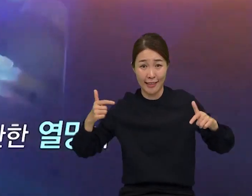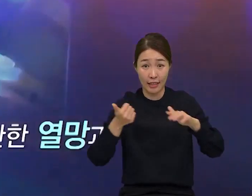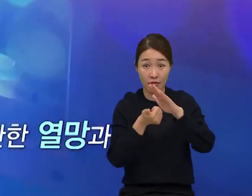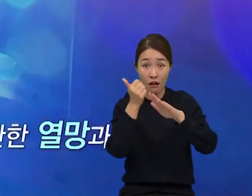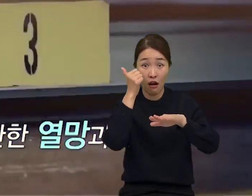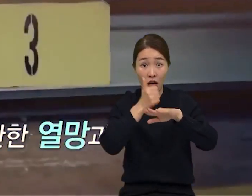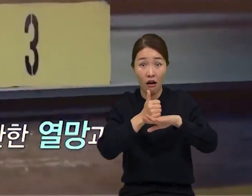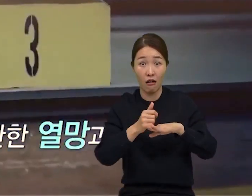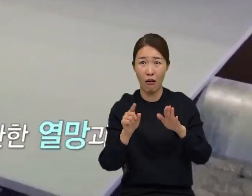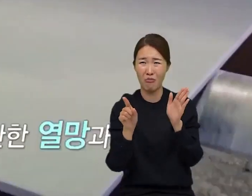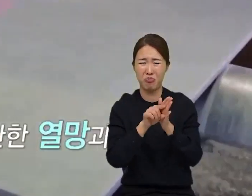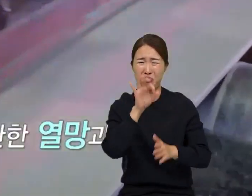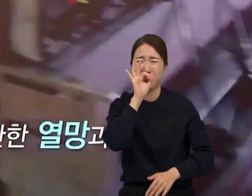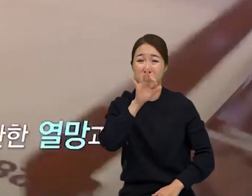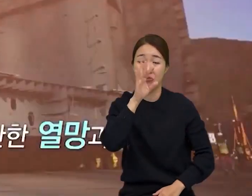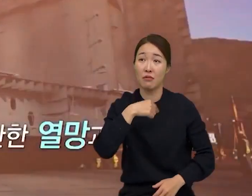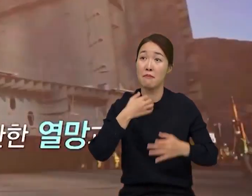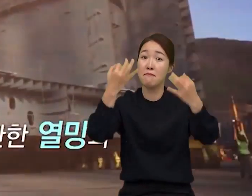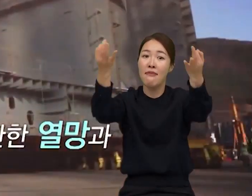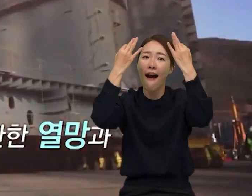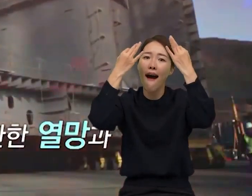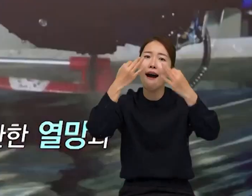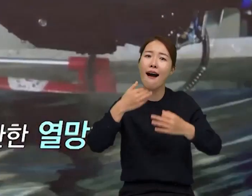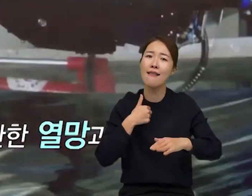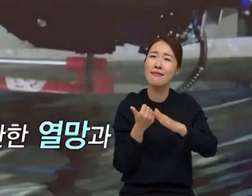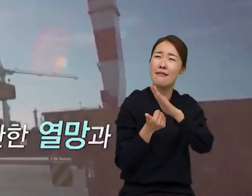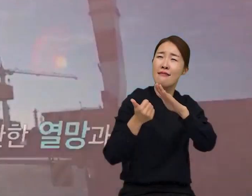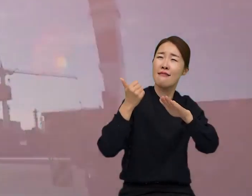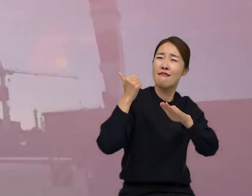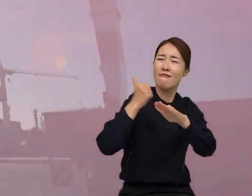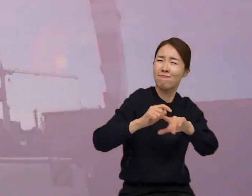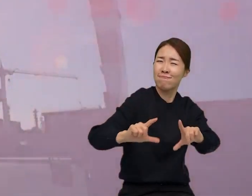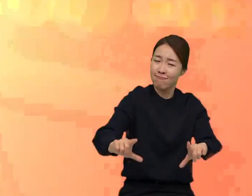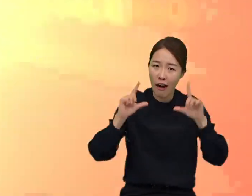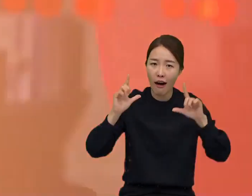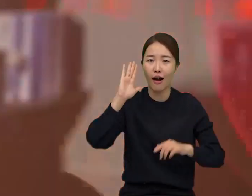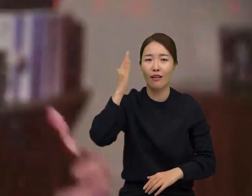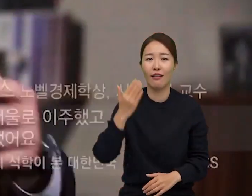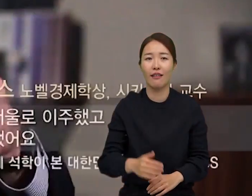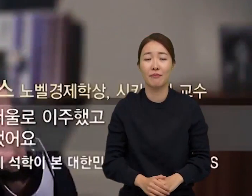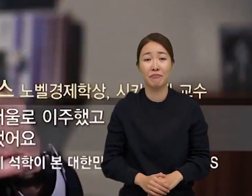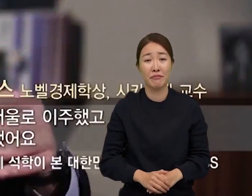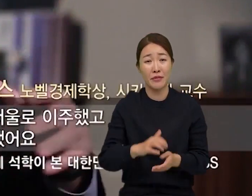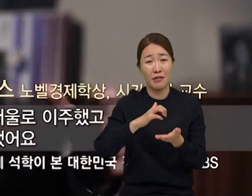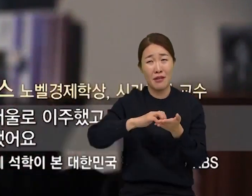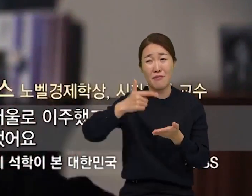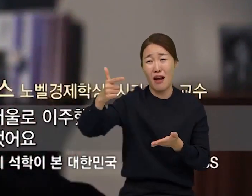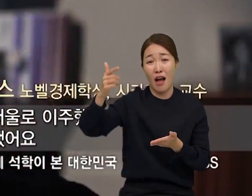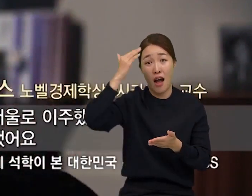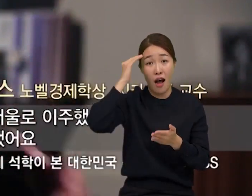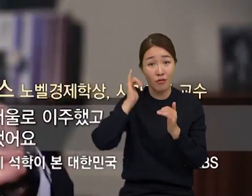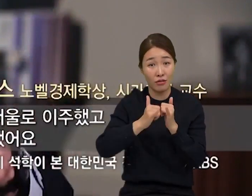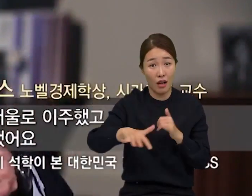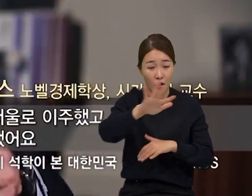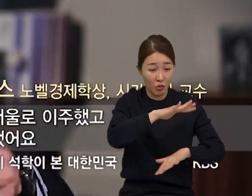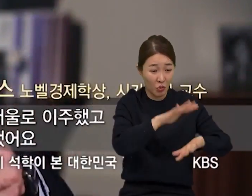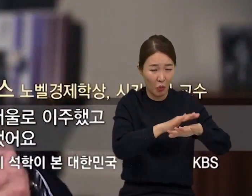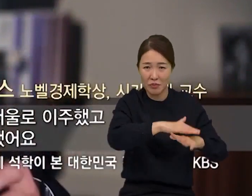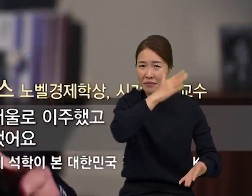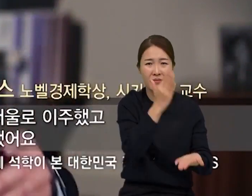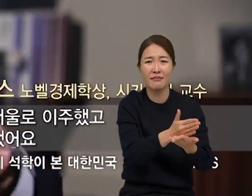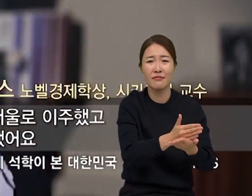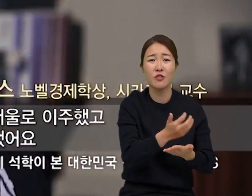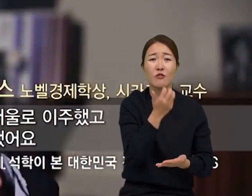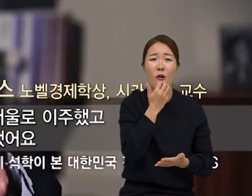이들에게 보란듯이 이 산업들을 성공적으로 건설했다. Huge number of Koreans moved out of